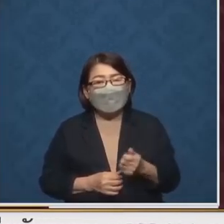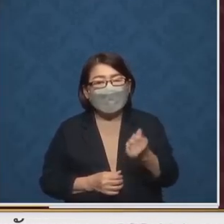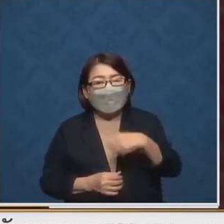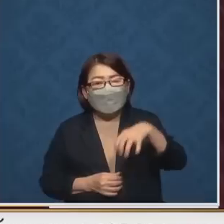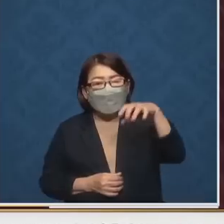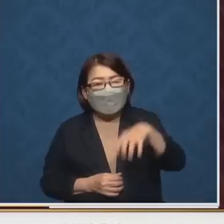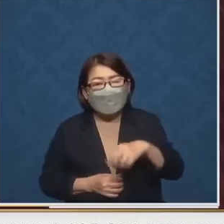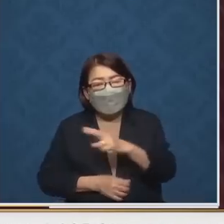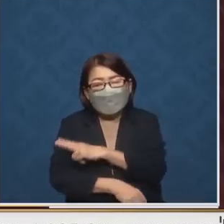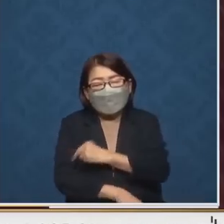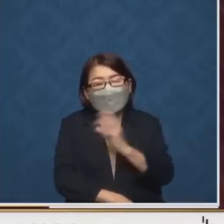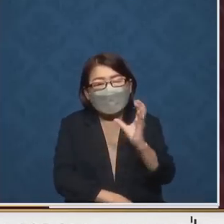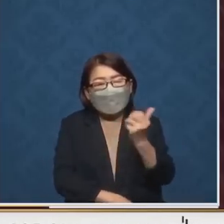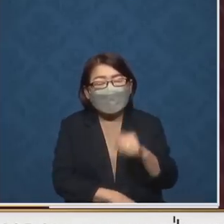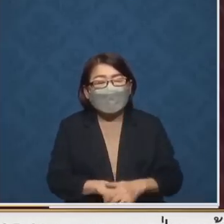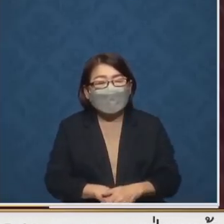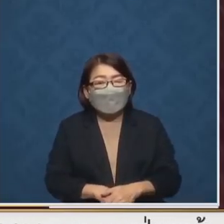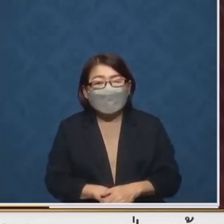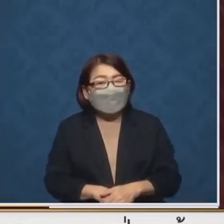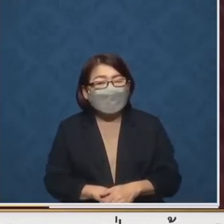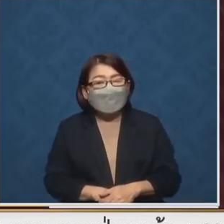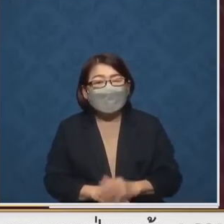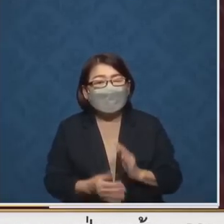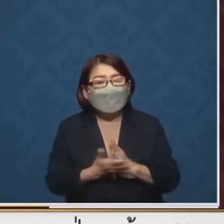ามัโลกก็ไม่ให้ผ่านมาตรฐานซนอวก